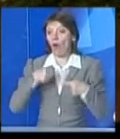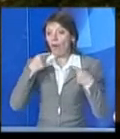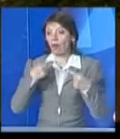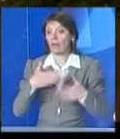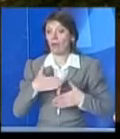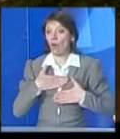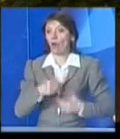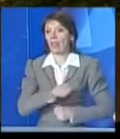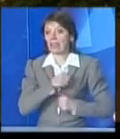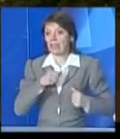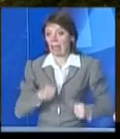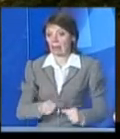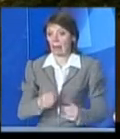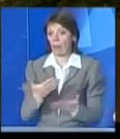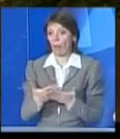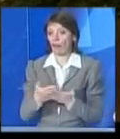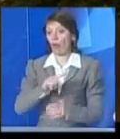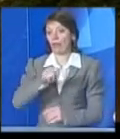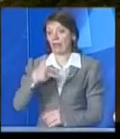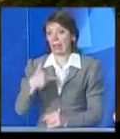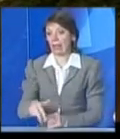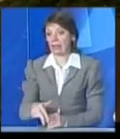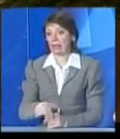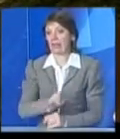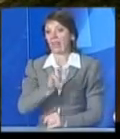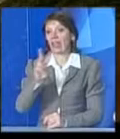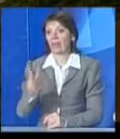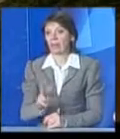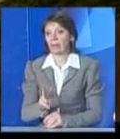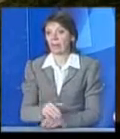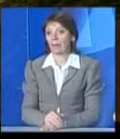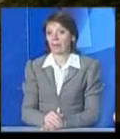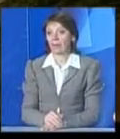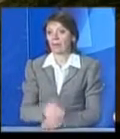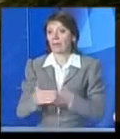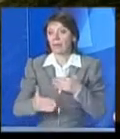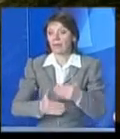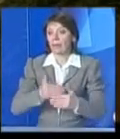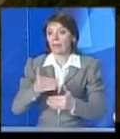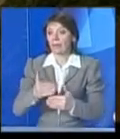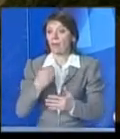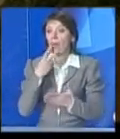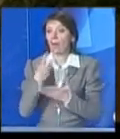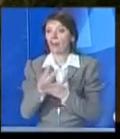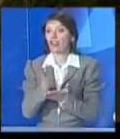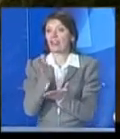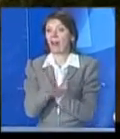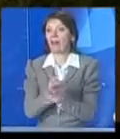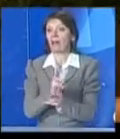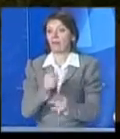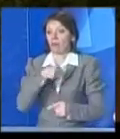серце буквально може півтора години, дві сутки, пів тиждень і так далі, в залежності, воно набирається тої